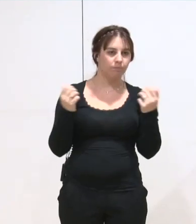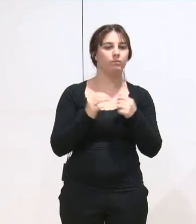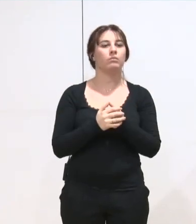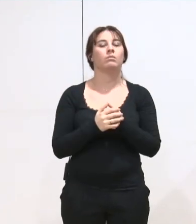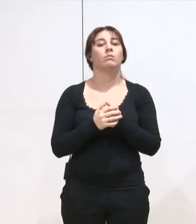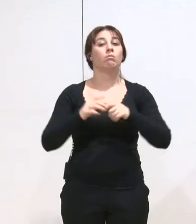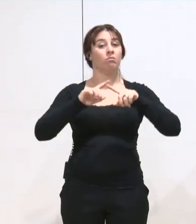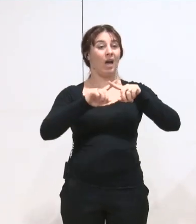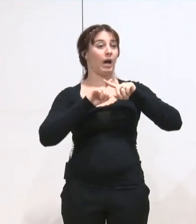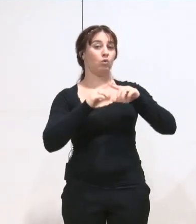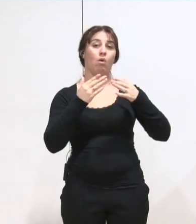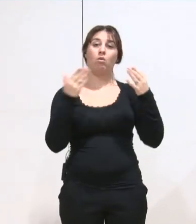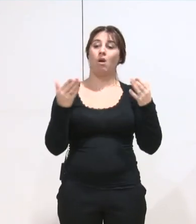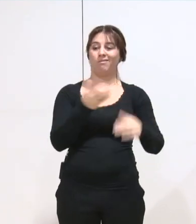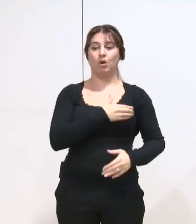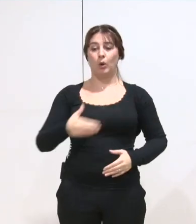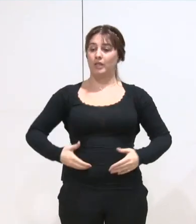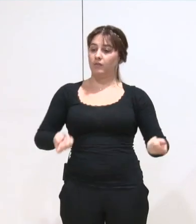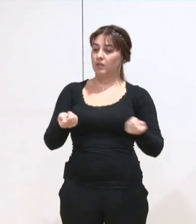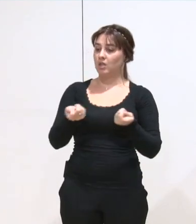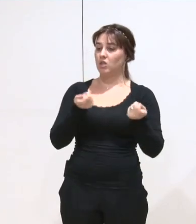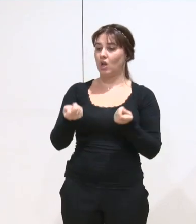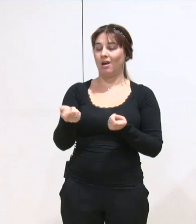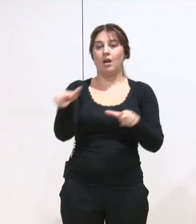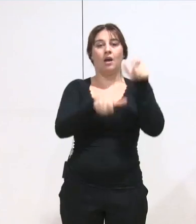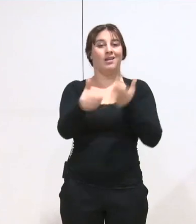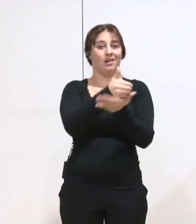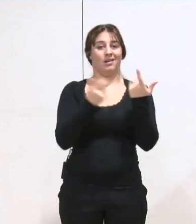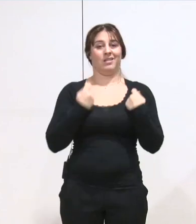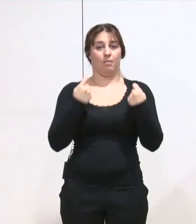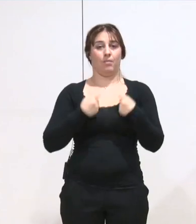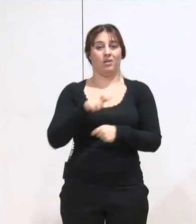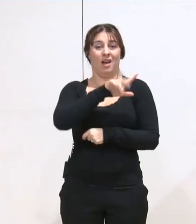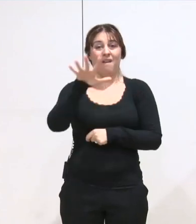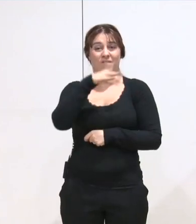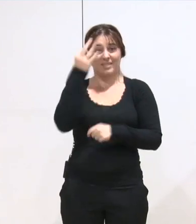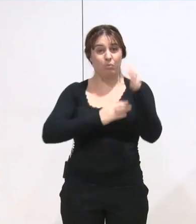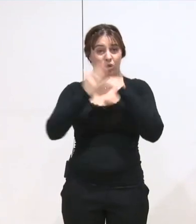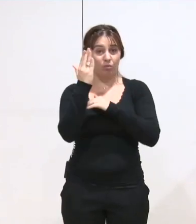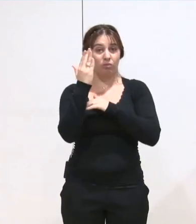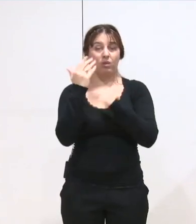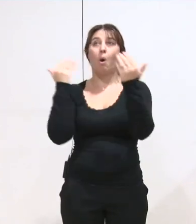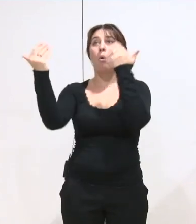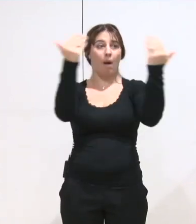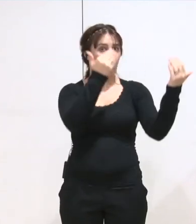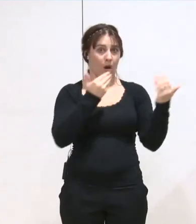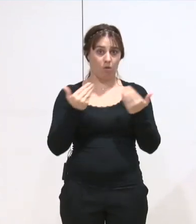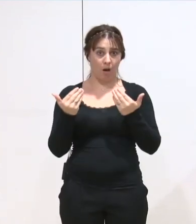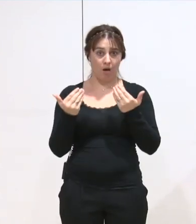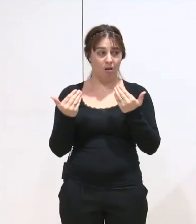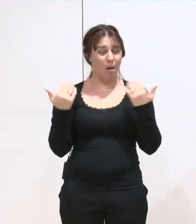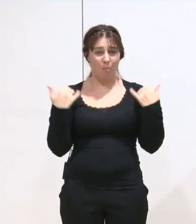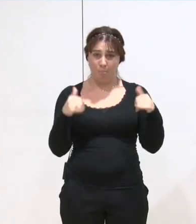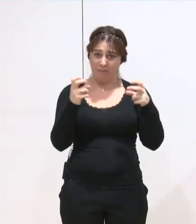cet argument quand on administre une collectivité dont les dépenses de personnel, déjà supérieures de 25% à la moyenne de la strate, ont encore